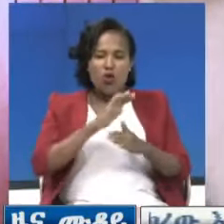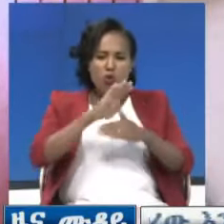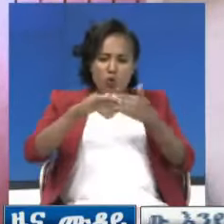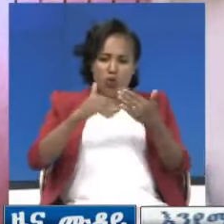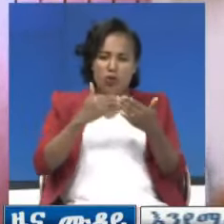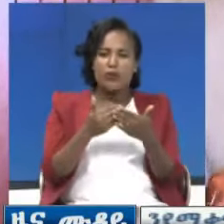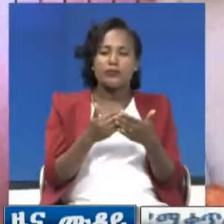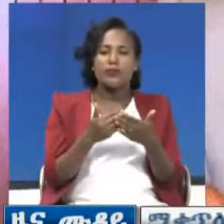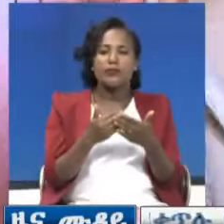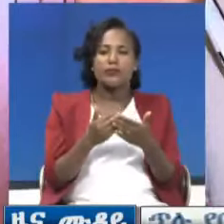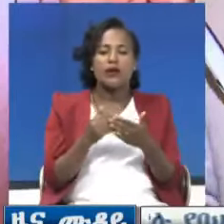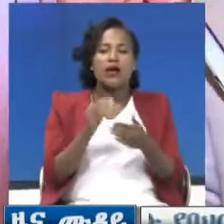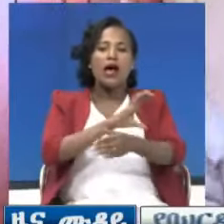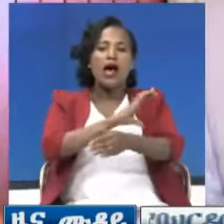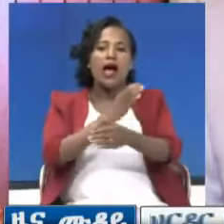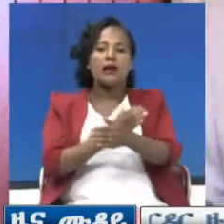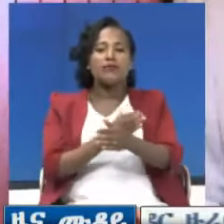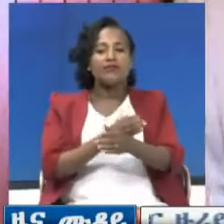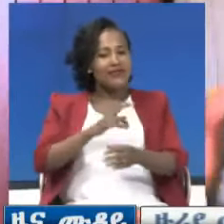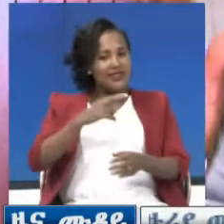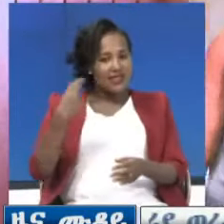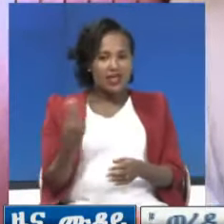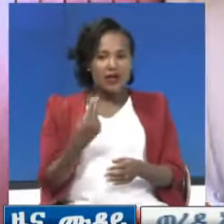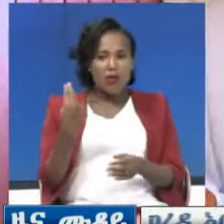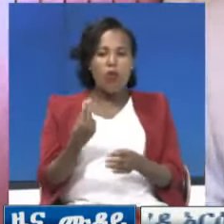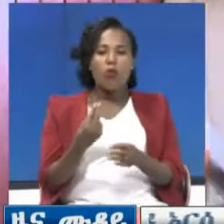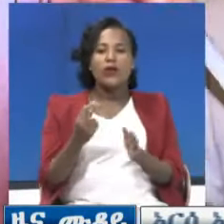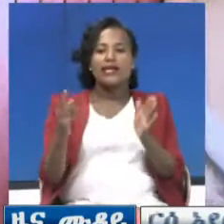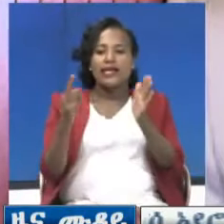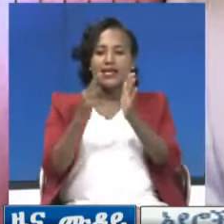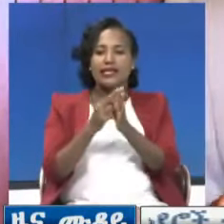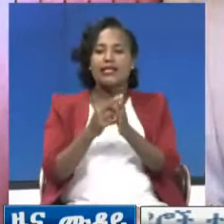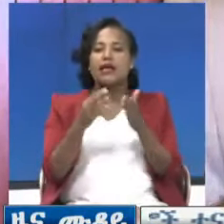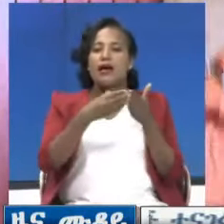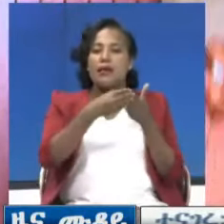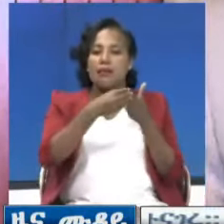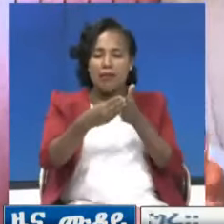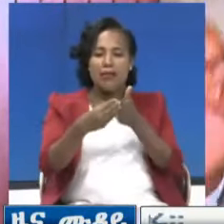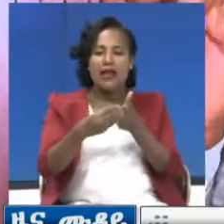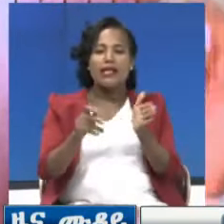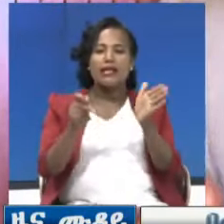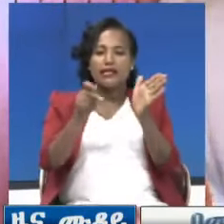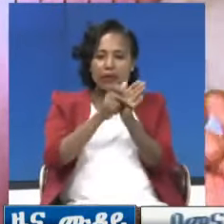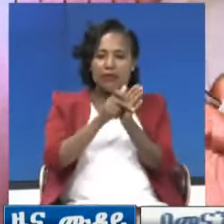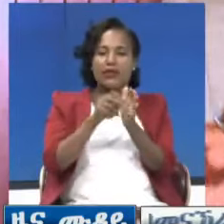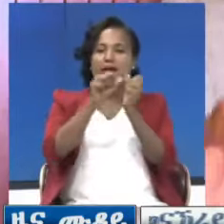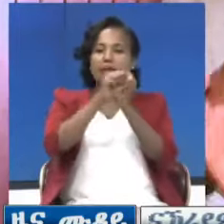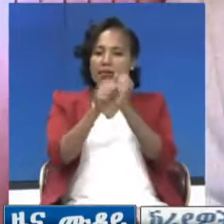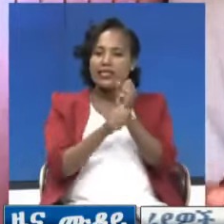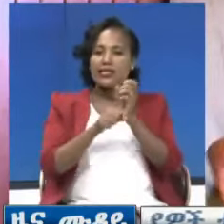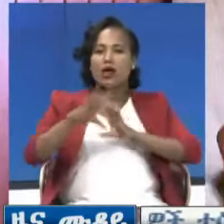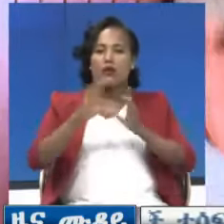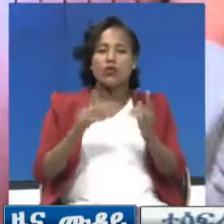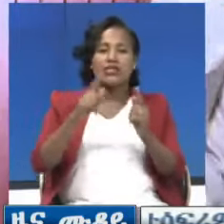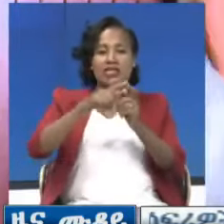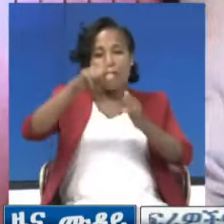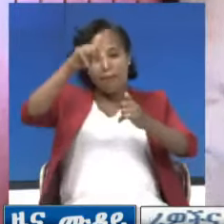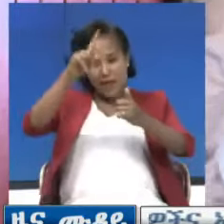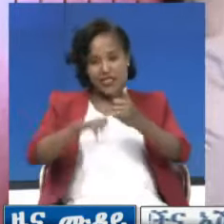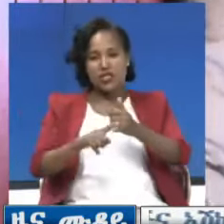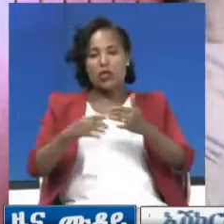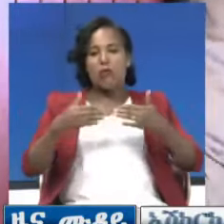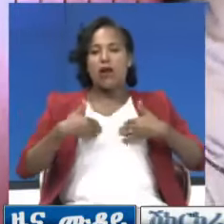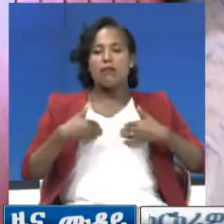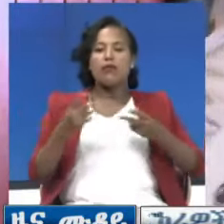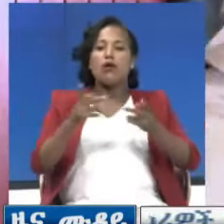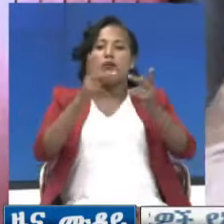ሁሉንም አቅም አሟጦ ህግን፣ መመሪያን፣ ደንብን መሰረት አድርጎ እስከ መጨረሻው